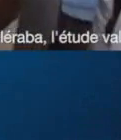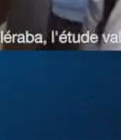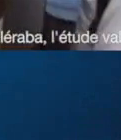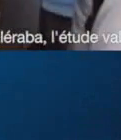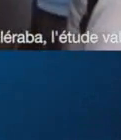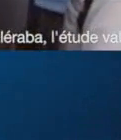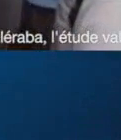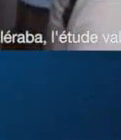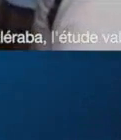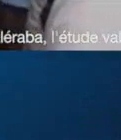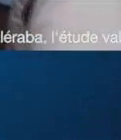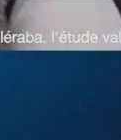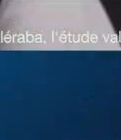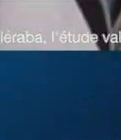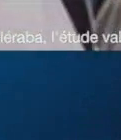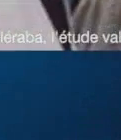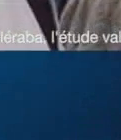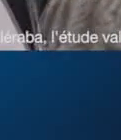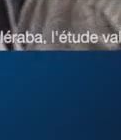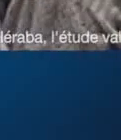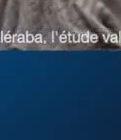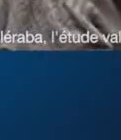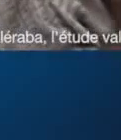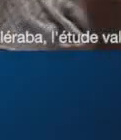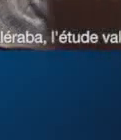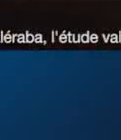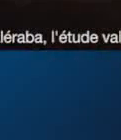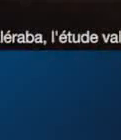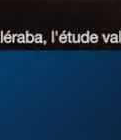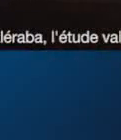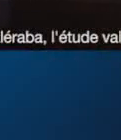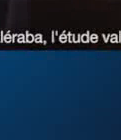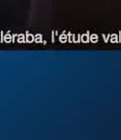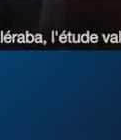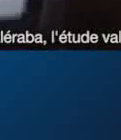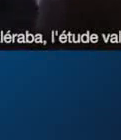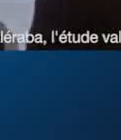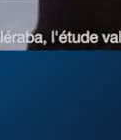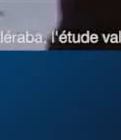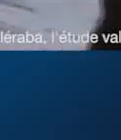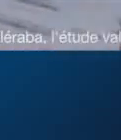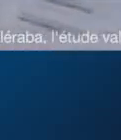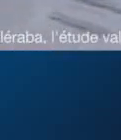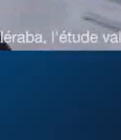commerce inter-État. Le poste contrôle juste à poser.